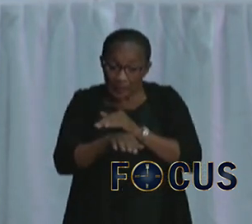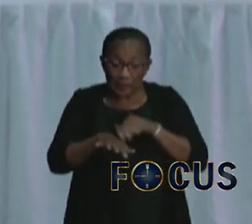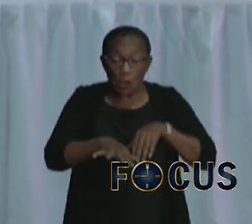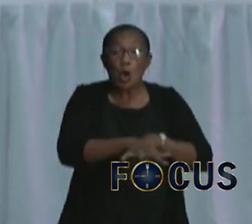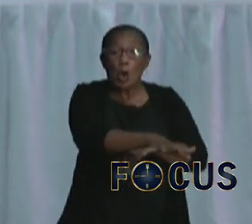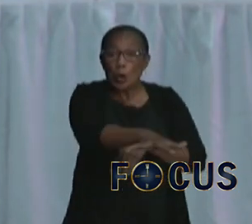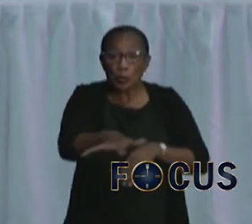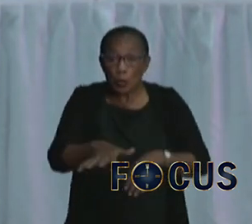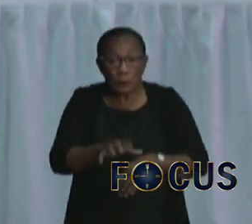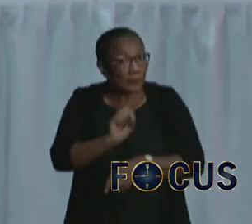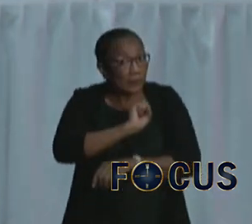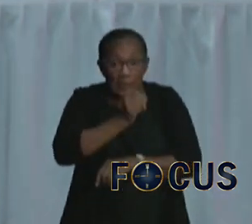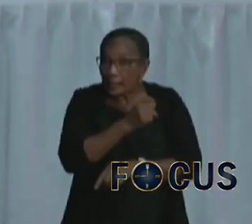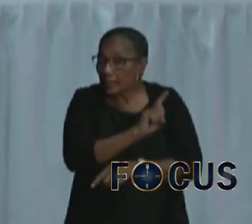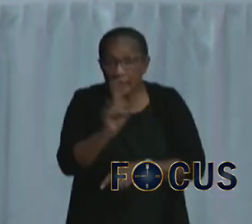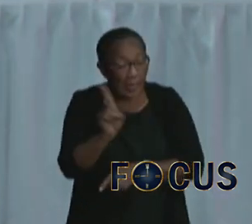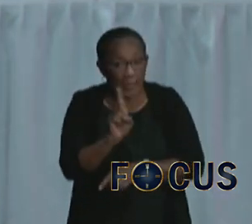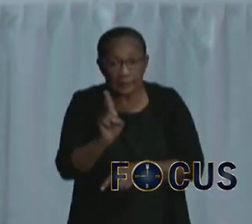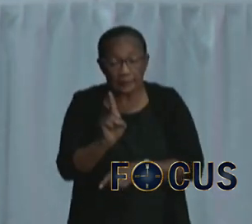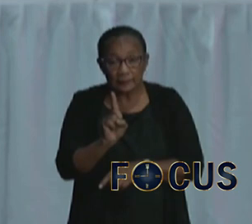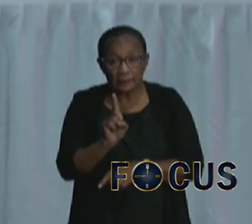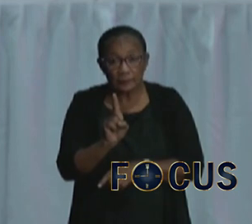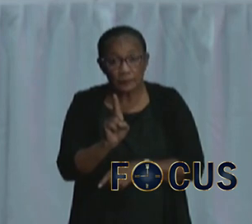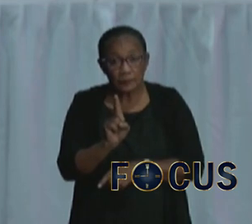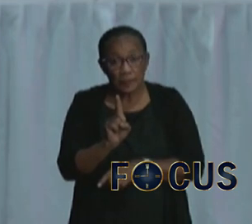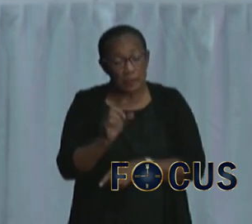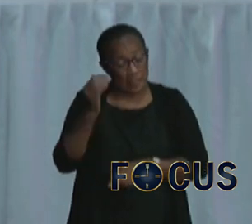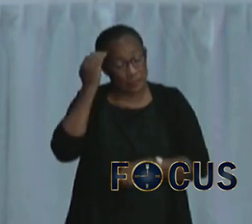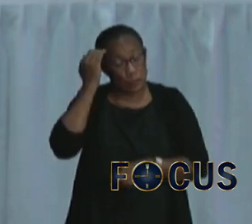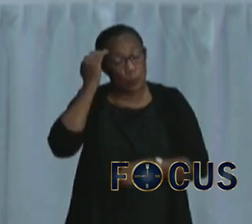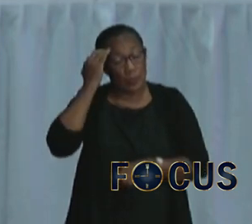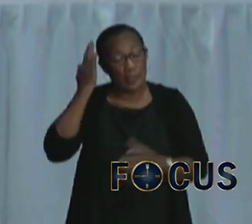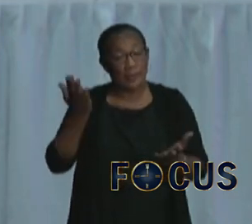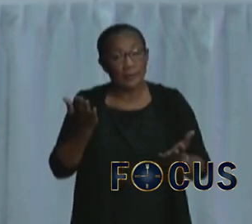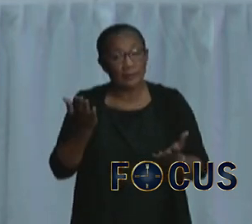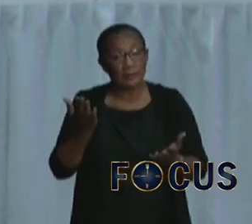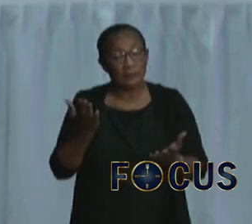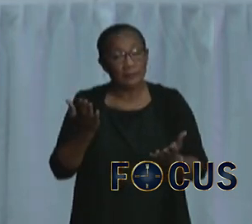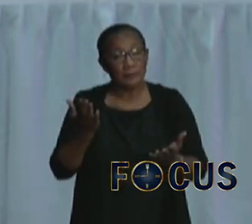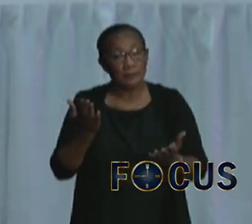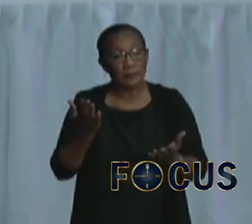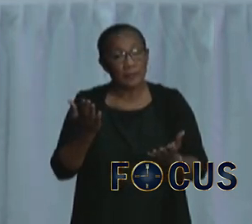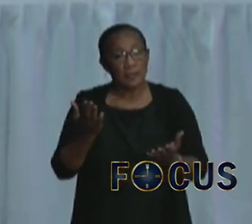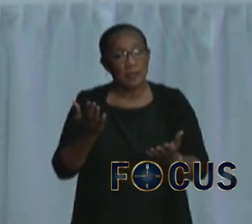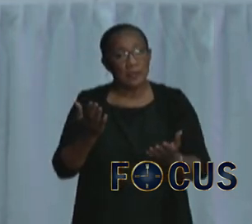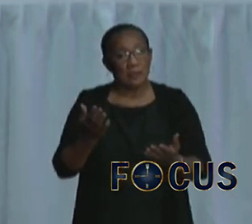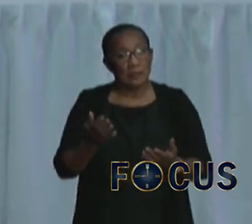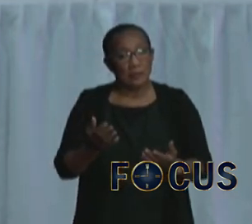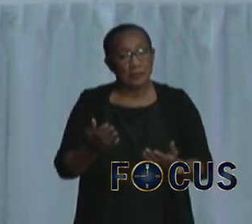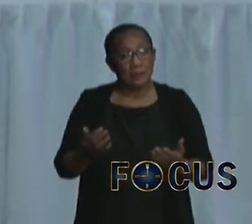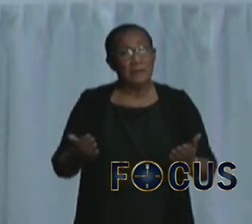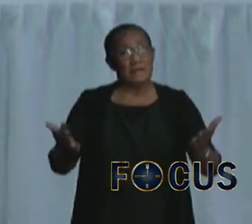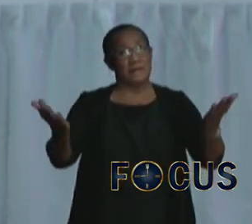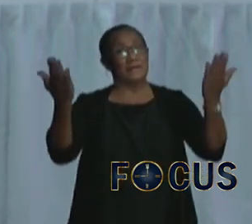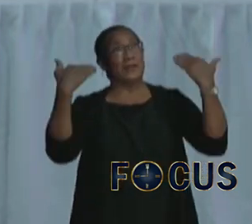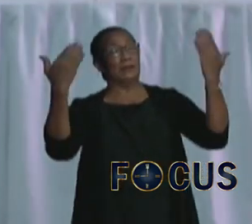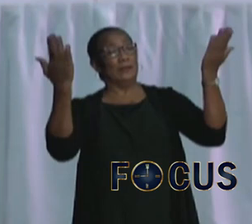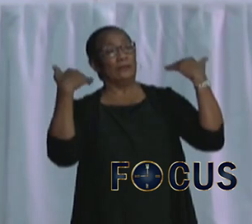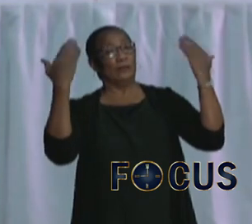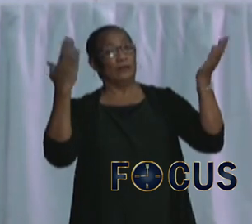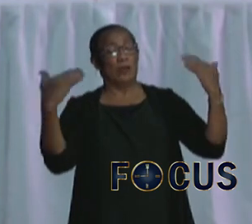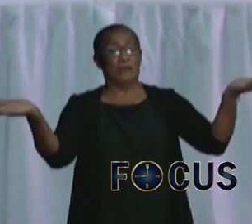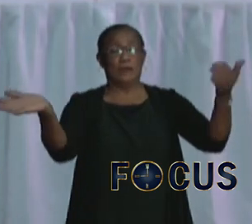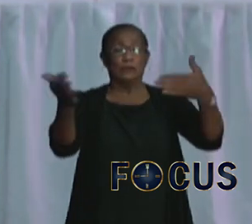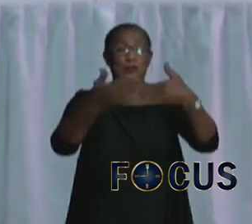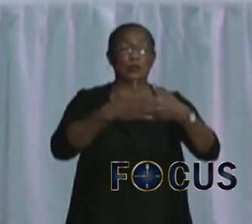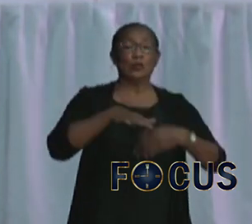is niet toegestaan, omdat, zoals u weet, is dat zo vaak gezegd hier, je in slecht geventileerde of afgesloten ruimte